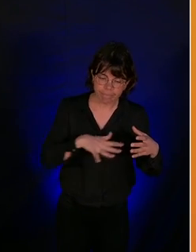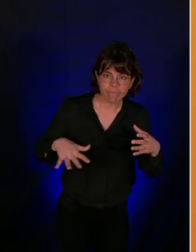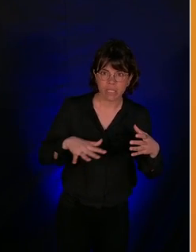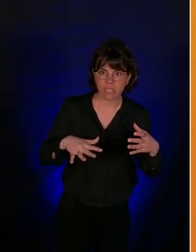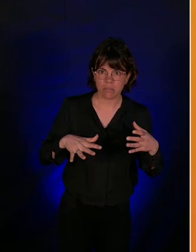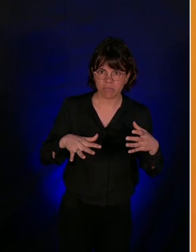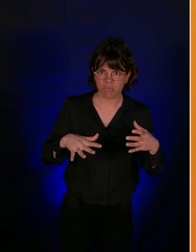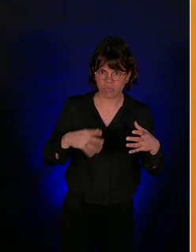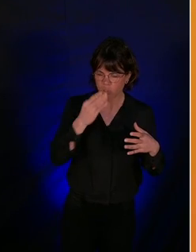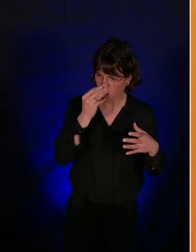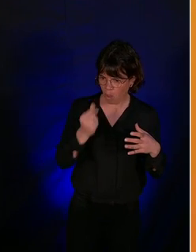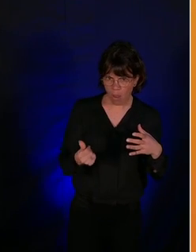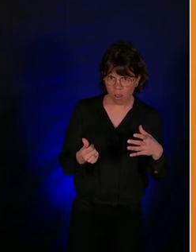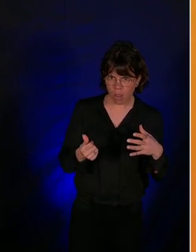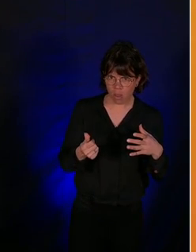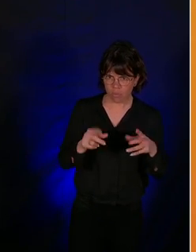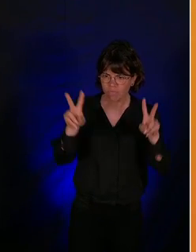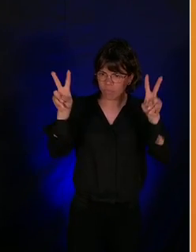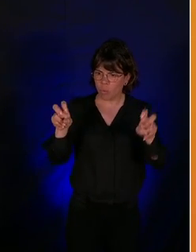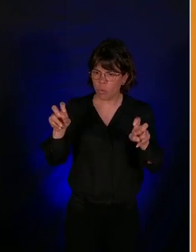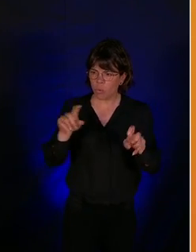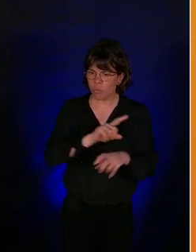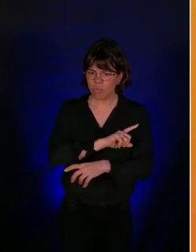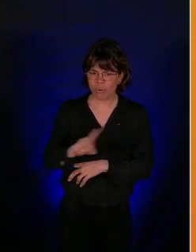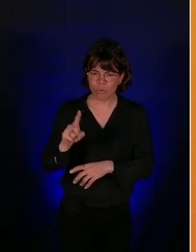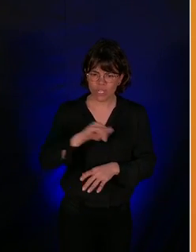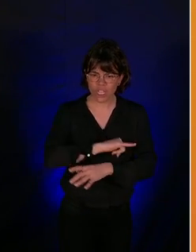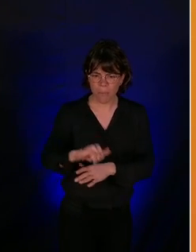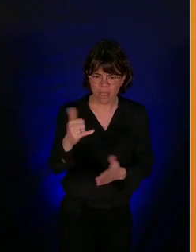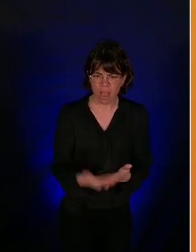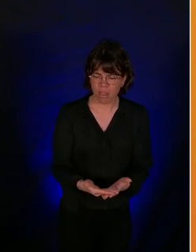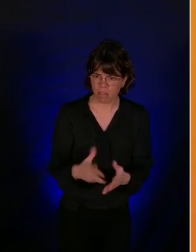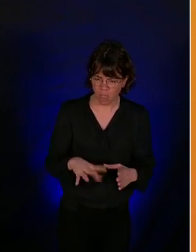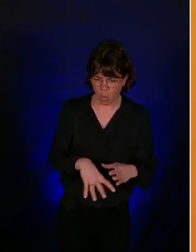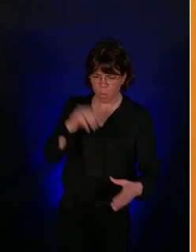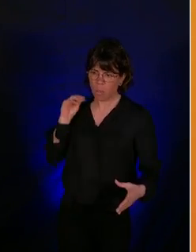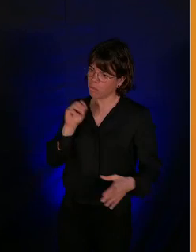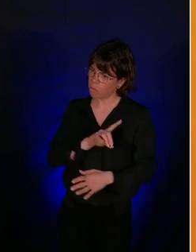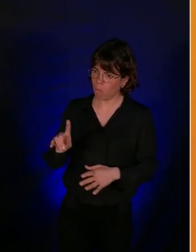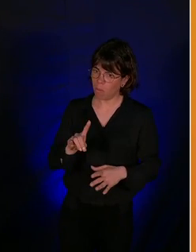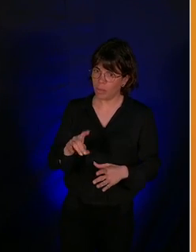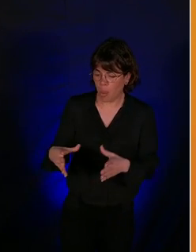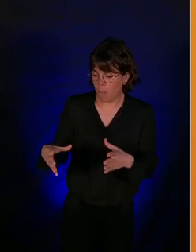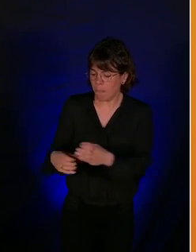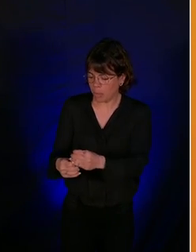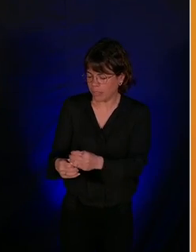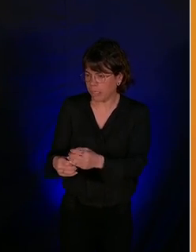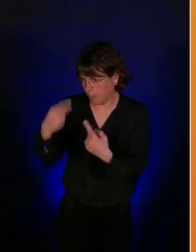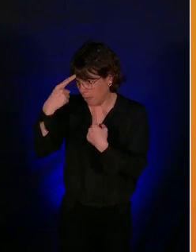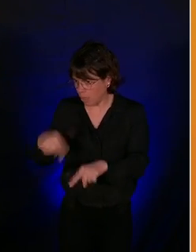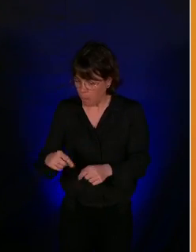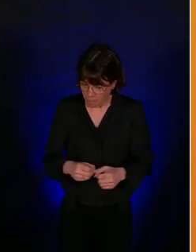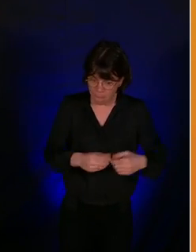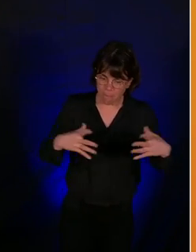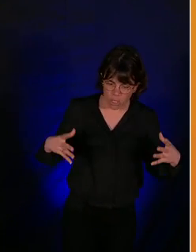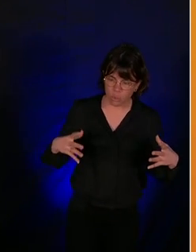considère pas qu'il faut quitter plus jamais ça il y a une minorité qui n'est pas d'accord avec plus jamais ça mais il y a une majorité qui